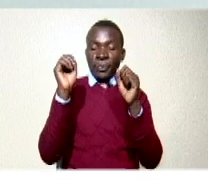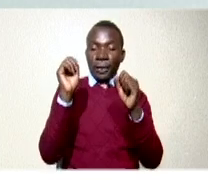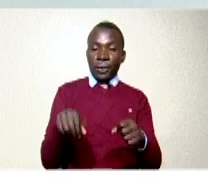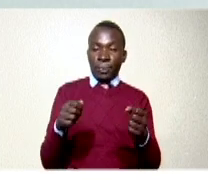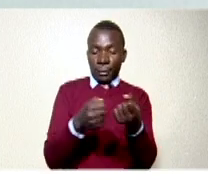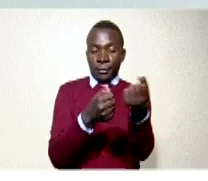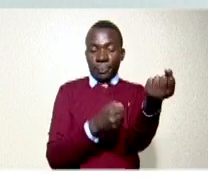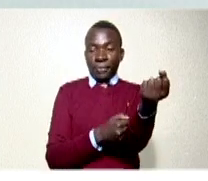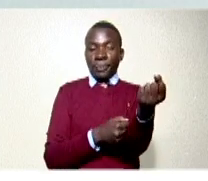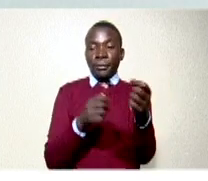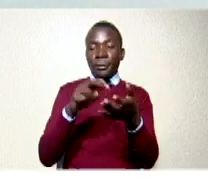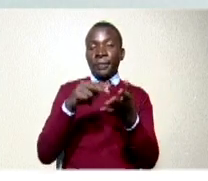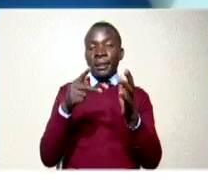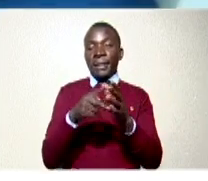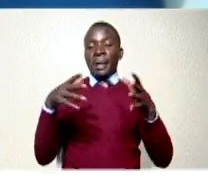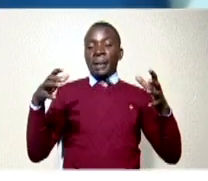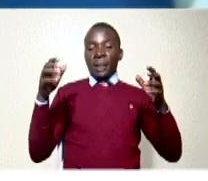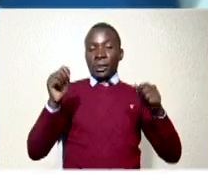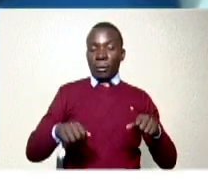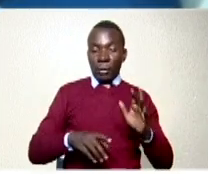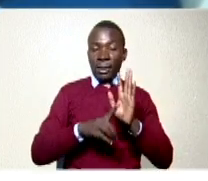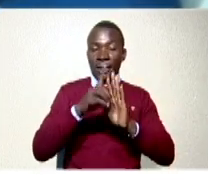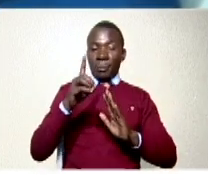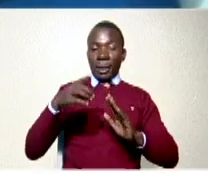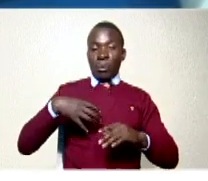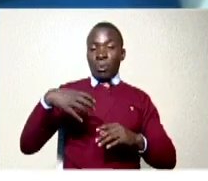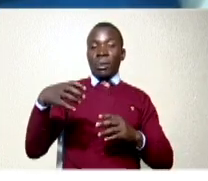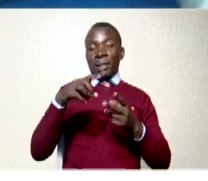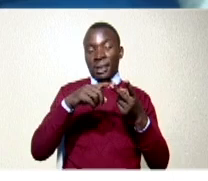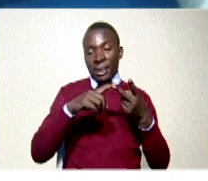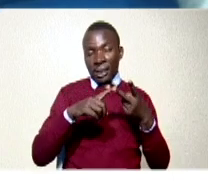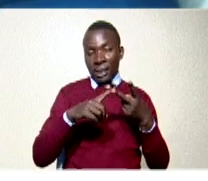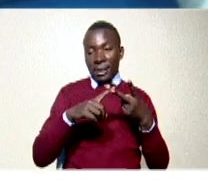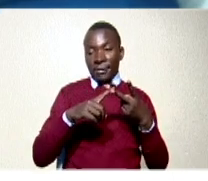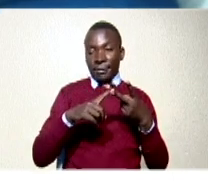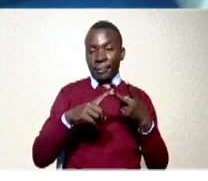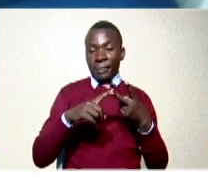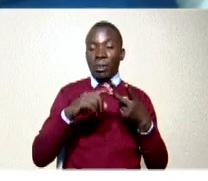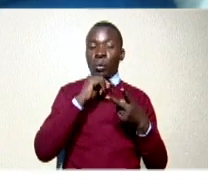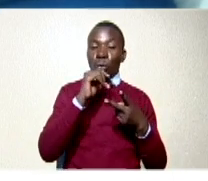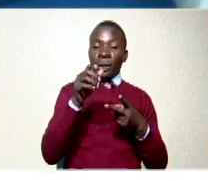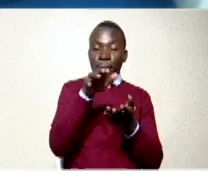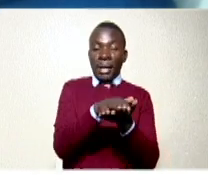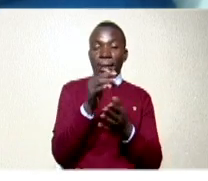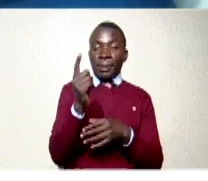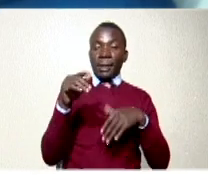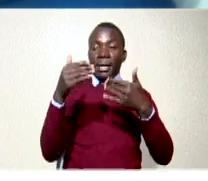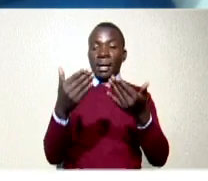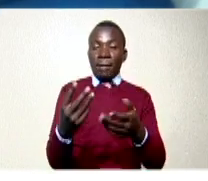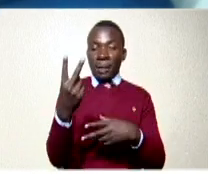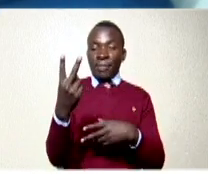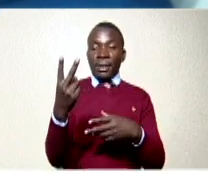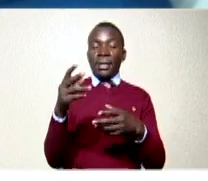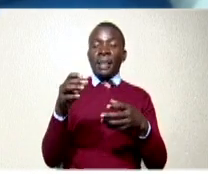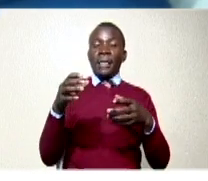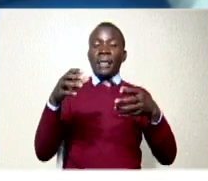byafinansa imishinga minini yateza imbere ubukungu ikindi ntabwo ari banki imwe cyangwa ebyiri nini